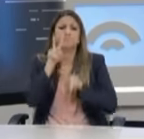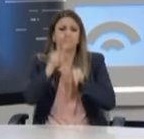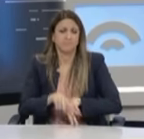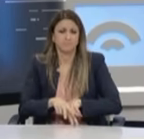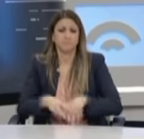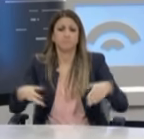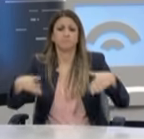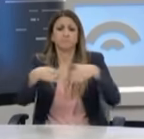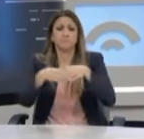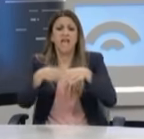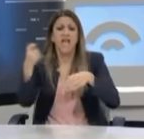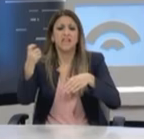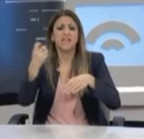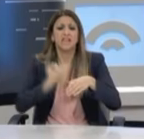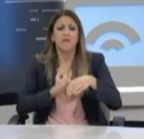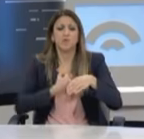ταυτότητα,